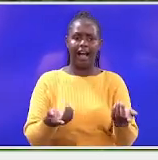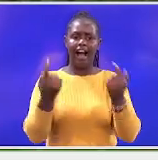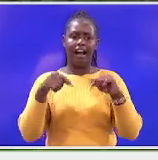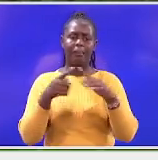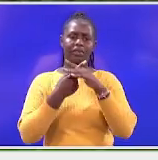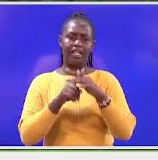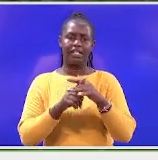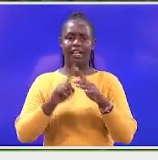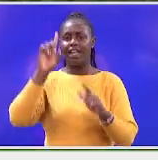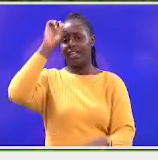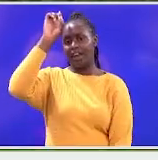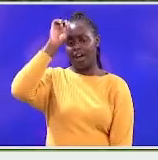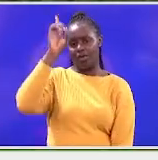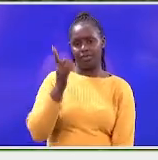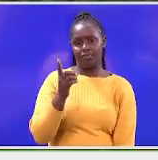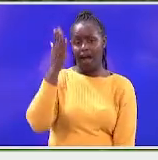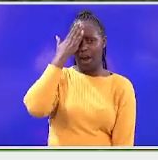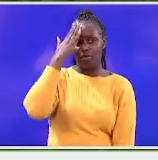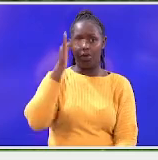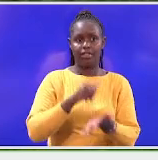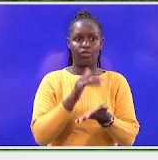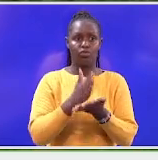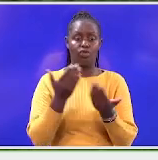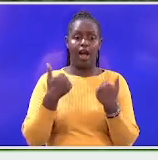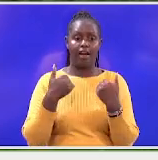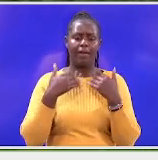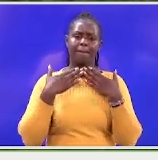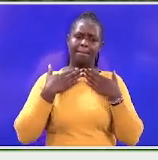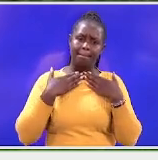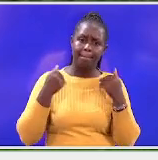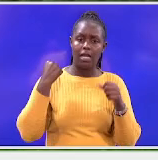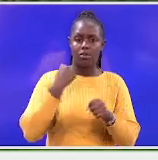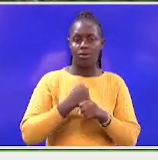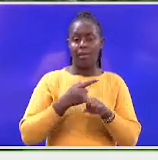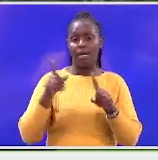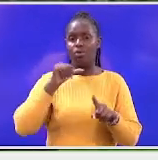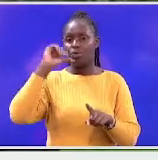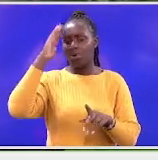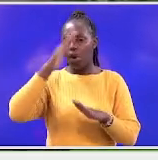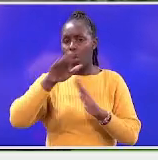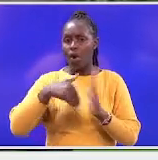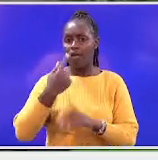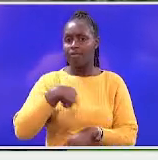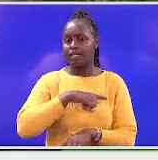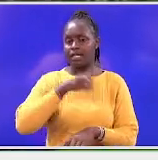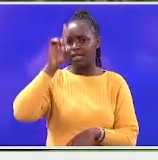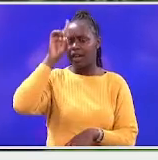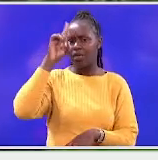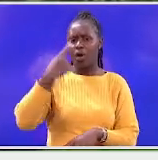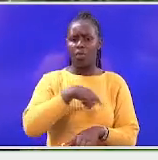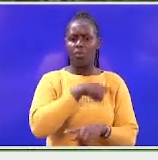Naona kuna ile hamu ya kuifanya. Lakini sijui sisi wote Nyandarua tunaonekana tuko ndani